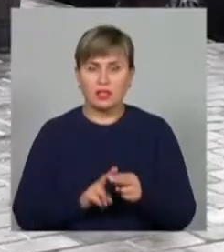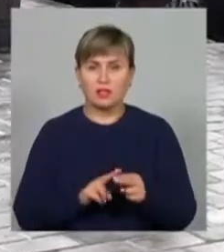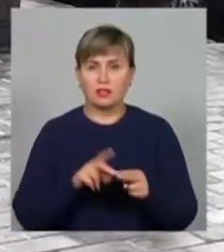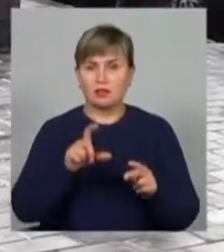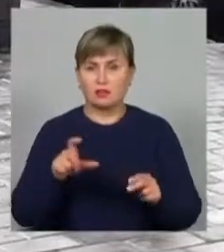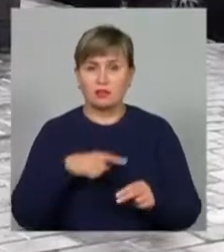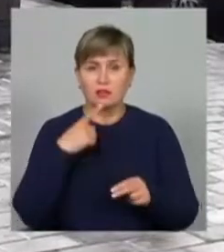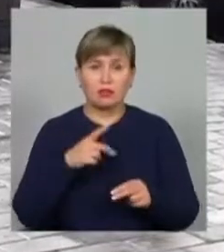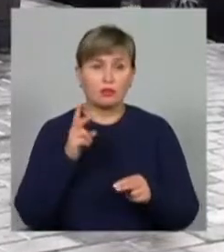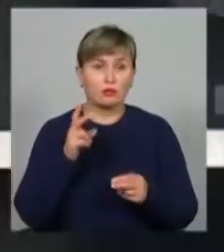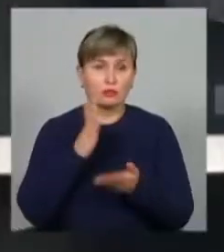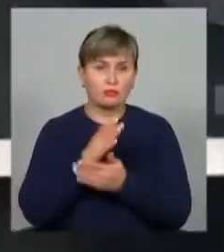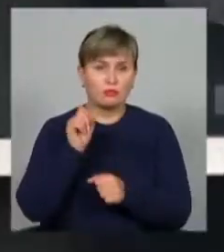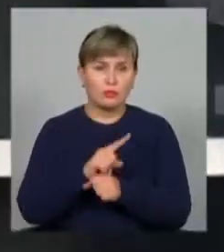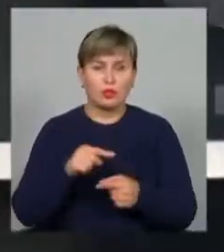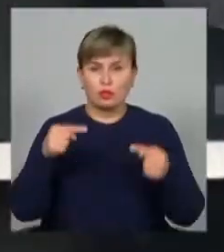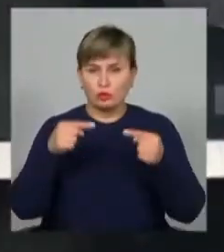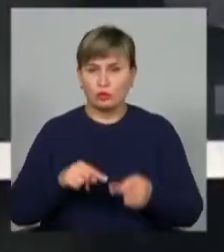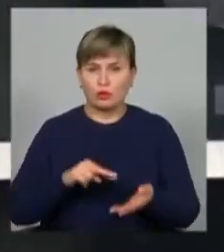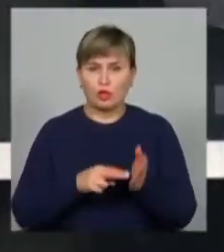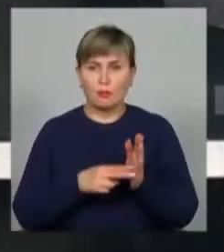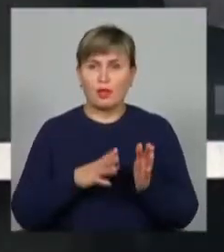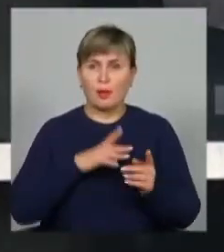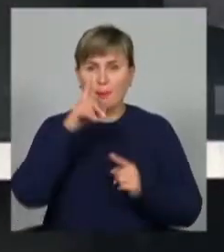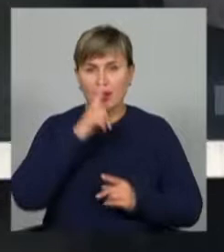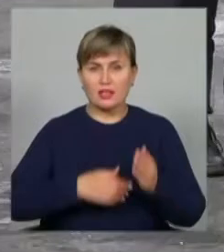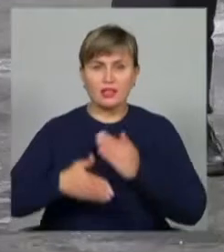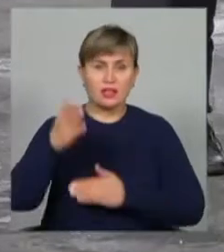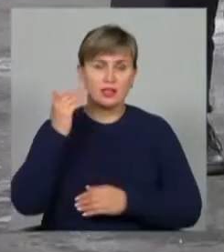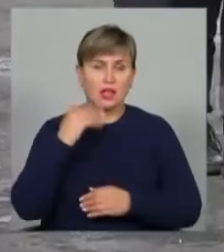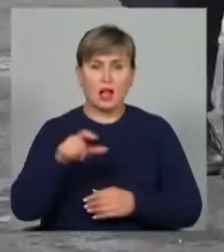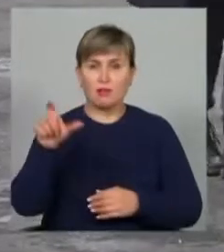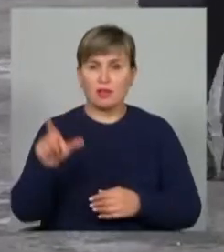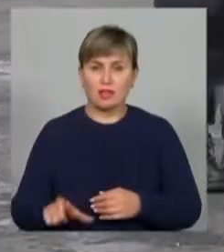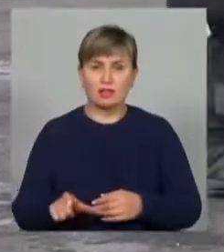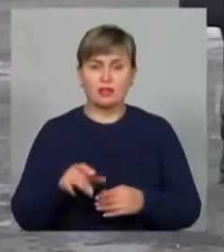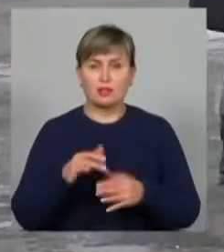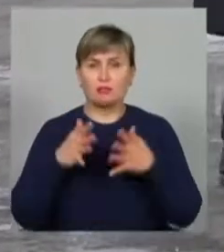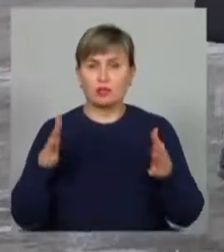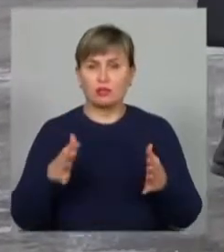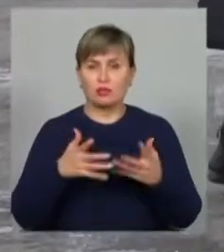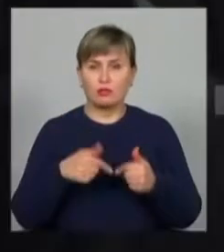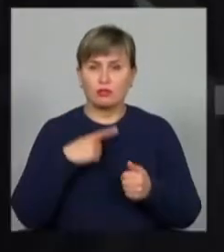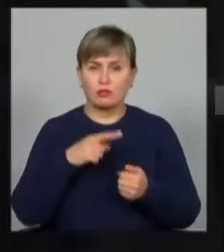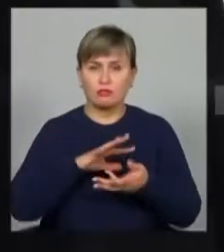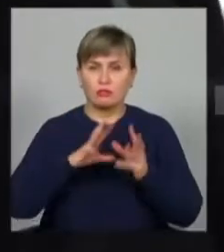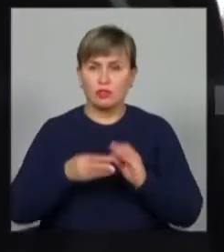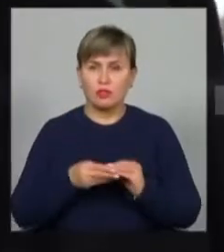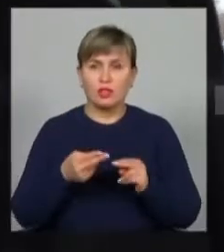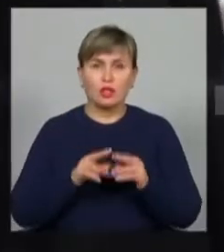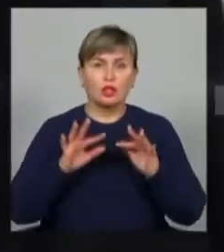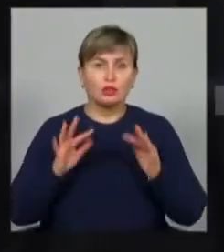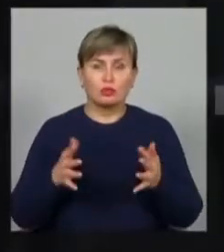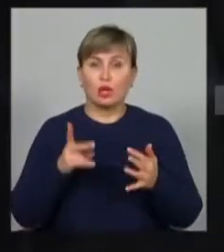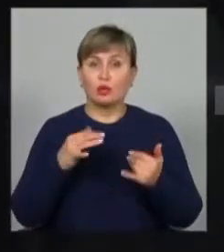что за хаосом стоял четкий спланированный план. Месяц назад алматинка Мансия Жумаканова, как и большинство, считала все произошедшее случайностью.